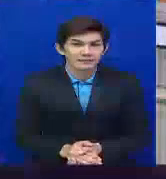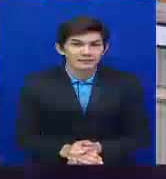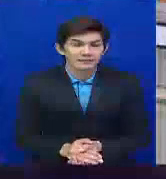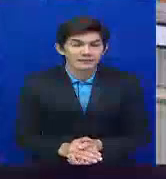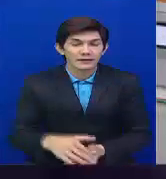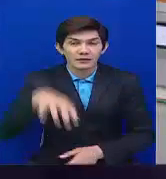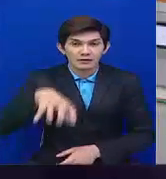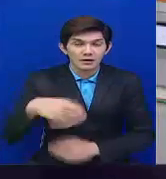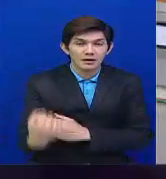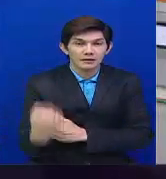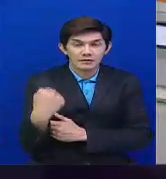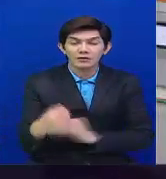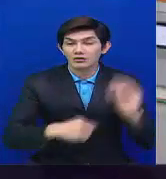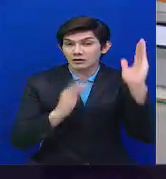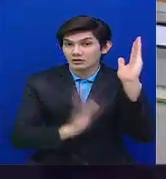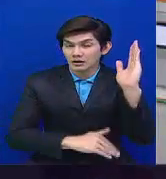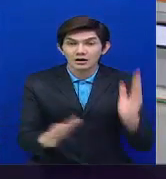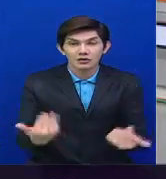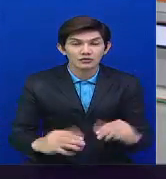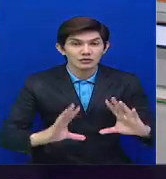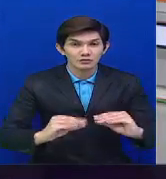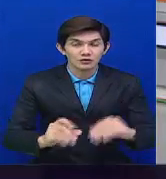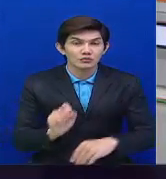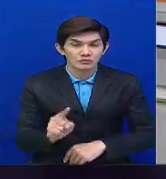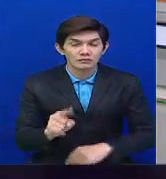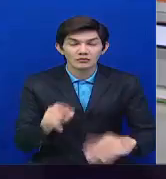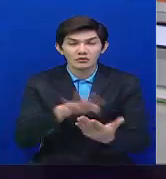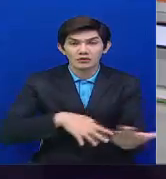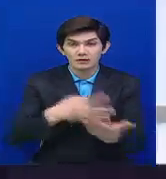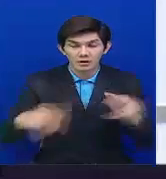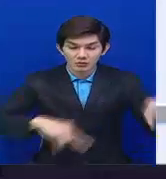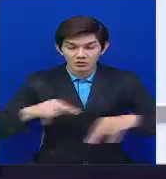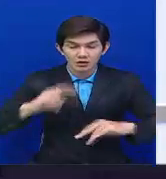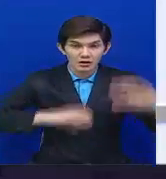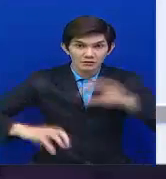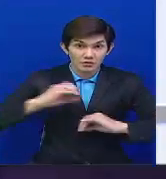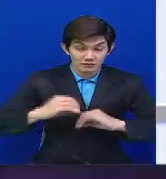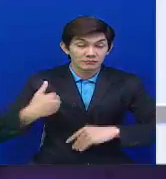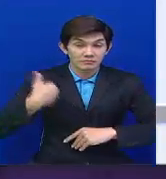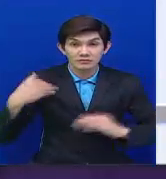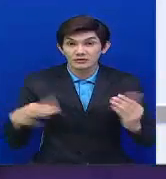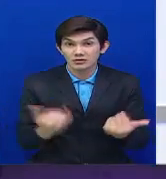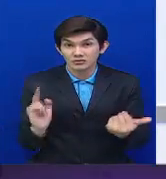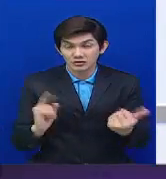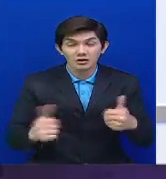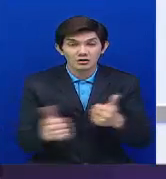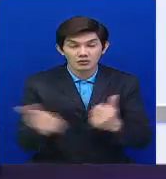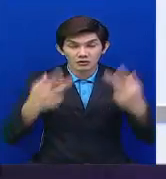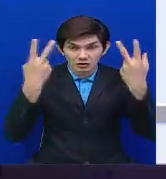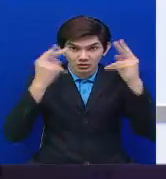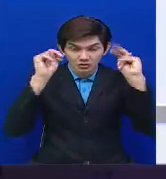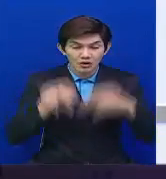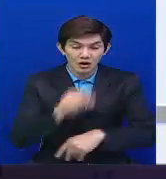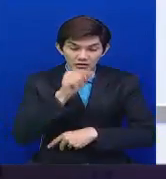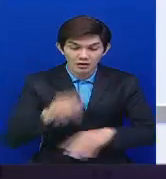หน่วยงานความมั่นคงพื้นที่จังหวัดชายแดนภาคใต้นะคะประชุมด่วนวางมาตรการรักษาความปลอดภัยในพื้นที่ค่ะขณะที่รองนายกรัฐมนตรีค่ะ